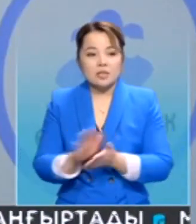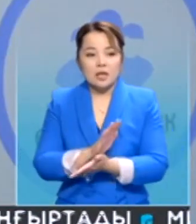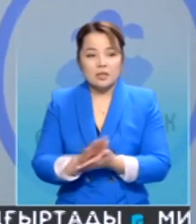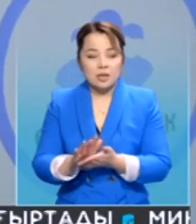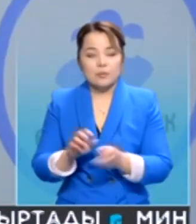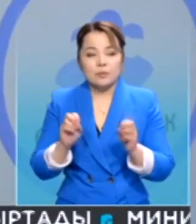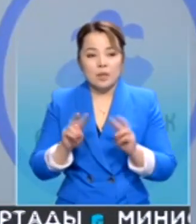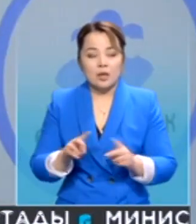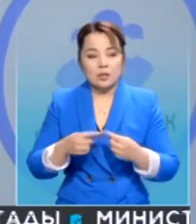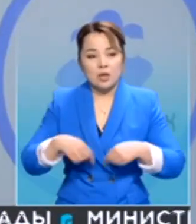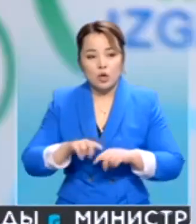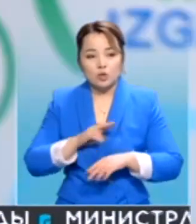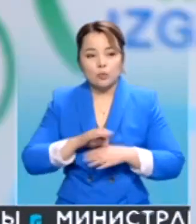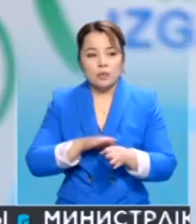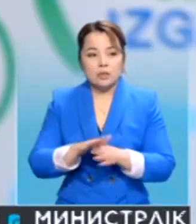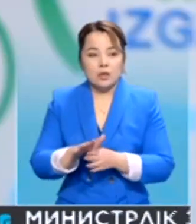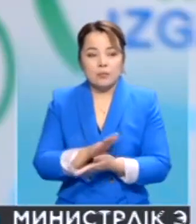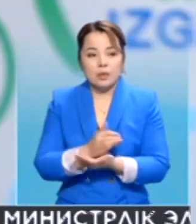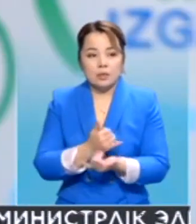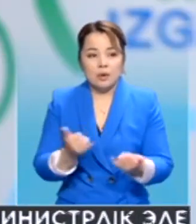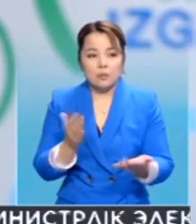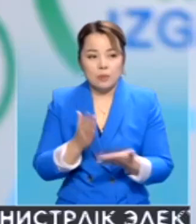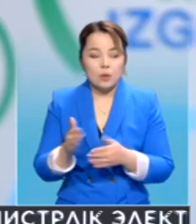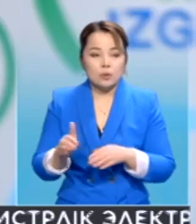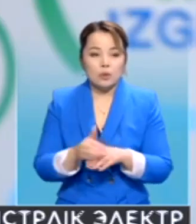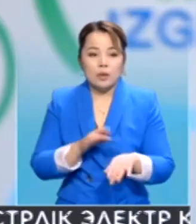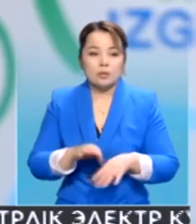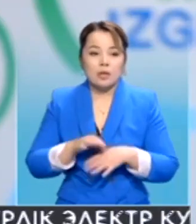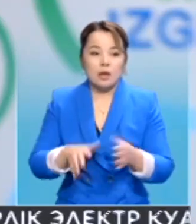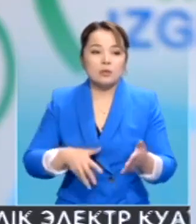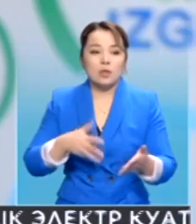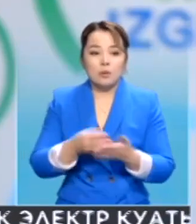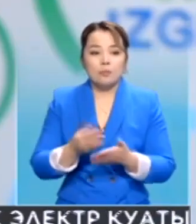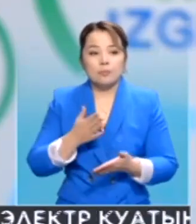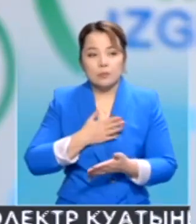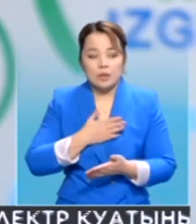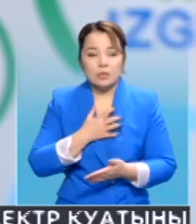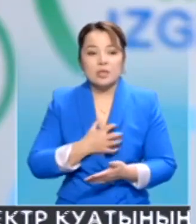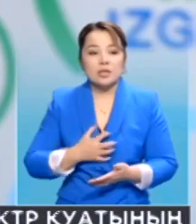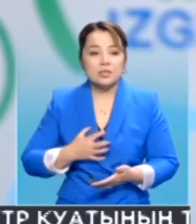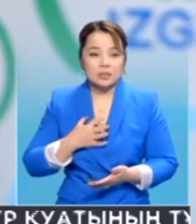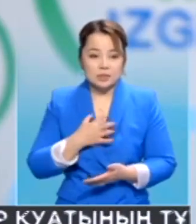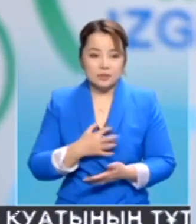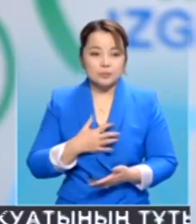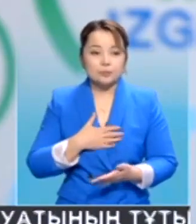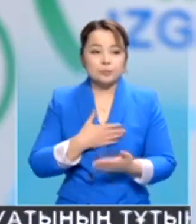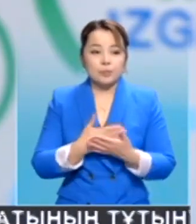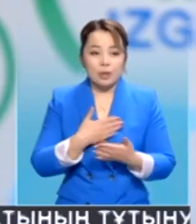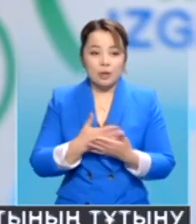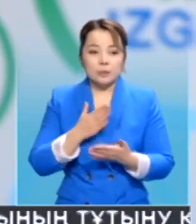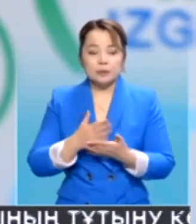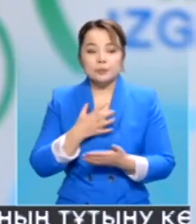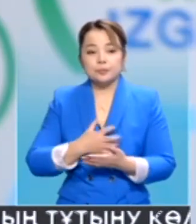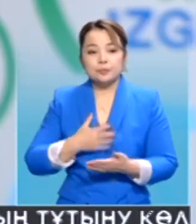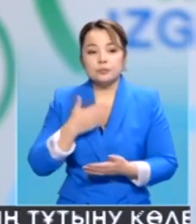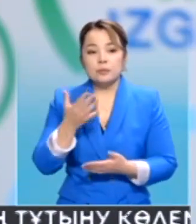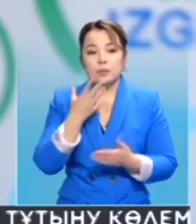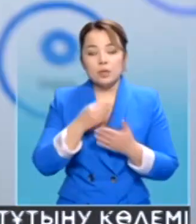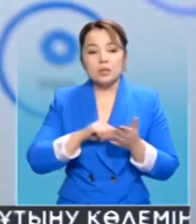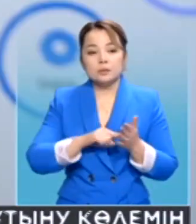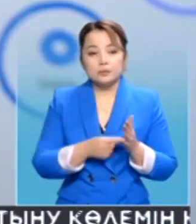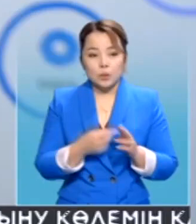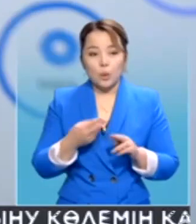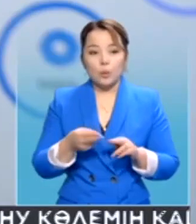шұғылданатын үйірмелер жұмыс істейді. Ақылды қайырымдылық деген біздің өзіміздің негізгі мотивациямыз және негізгі